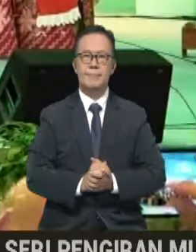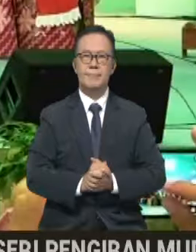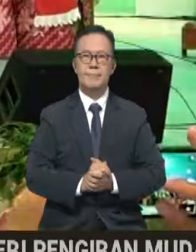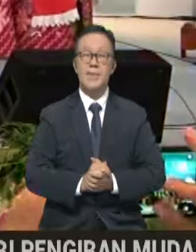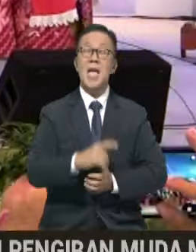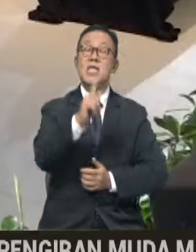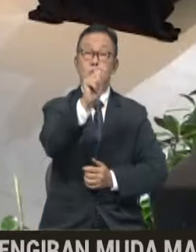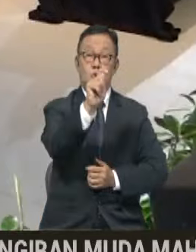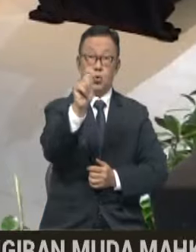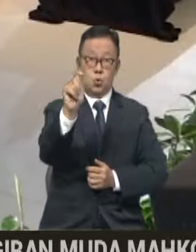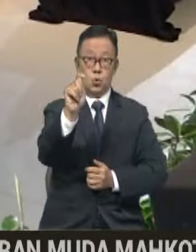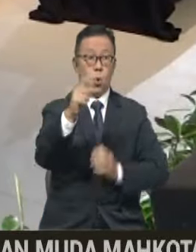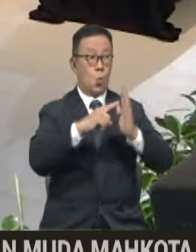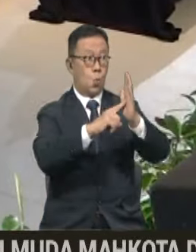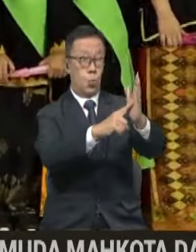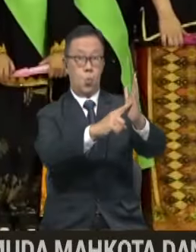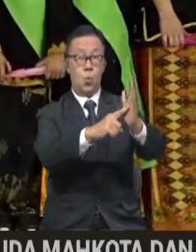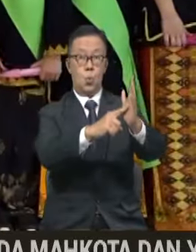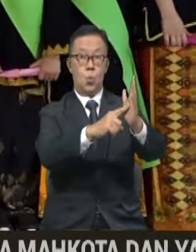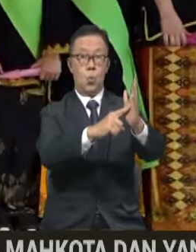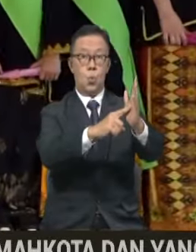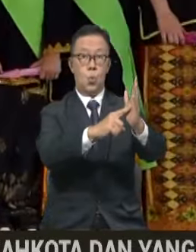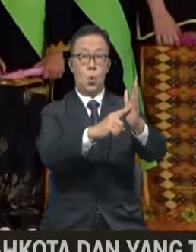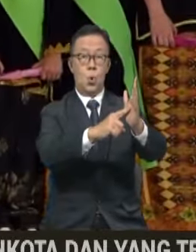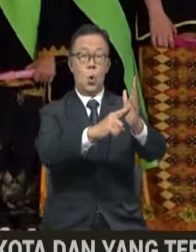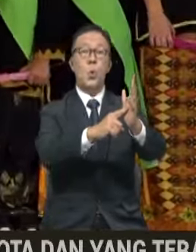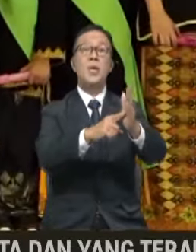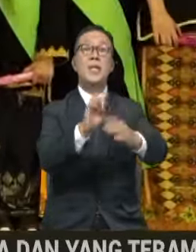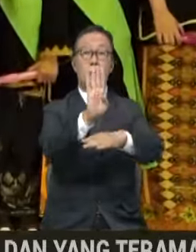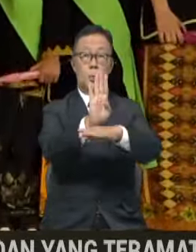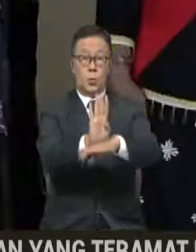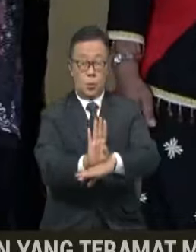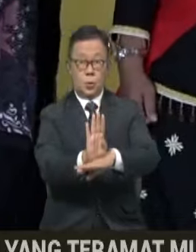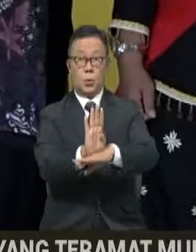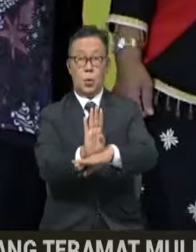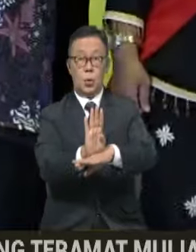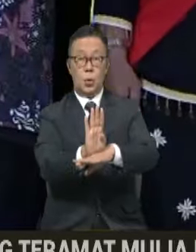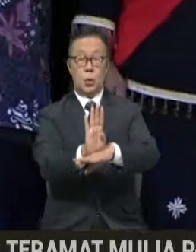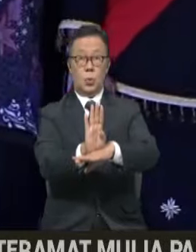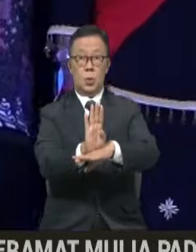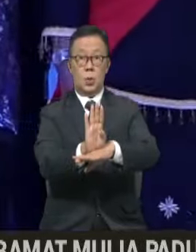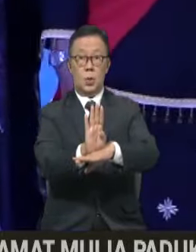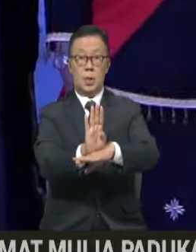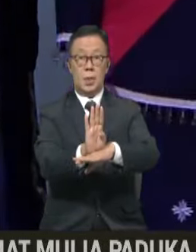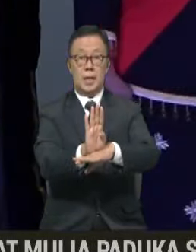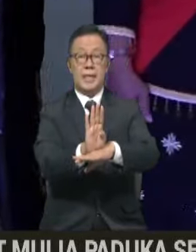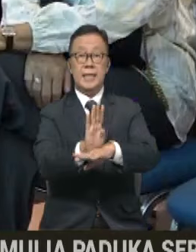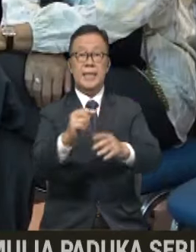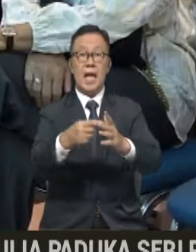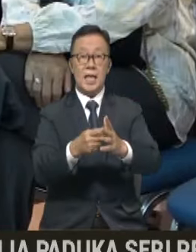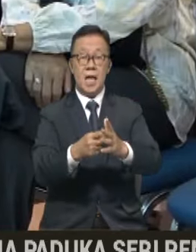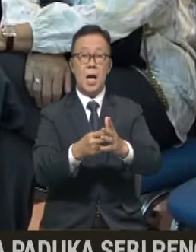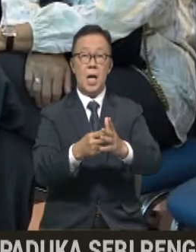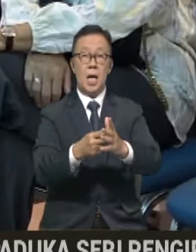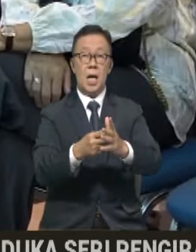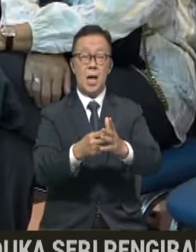Di daerah Tutong, persembahan gabungan pentas budaya anjuran Majlis Perundingan Mukim dan Kampung yang dikendalikan oleh Mukim